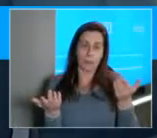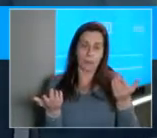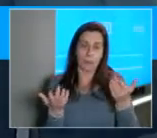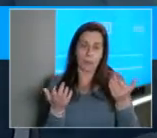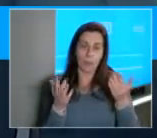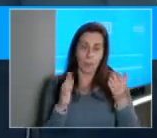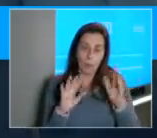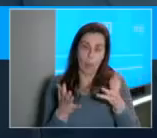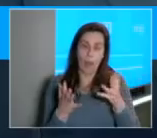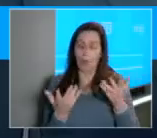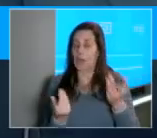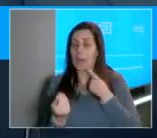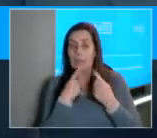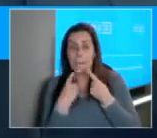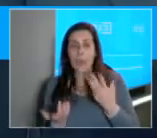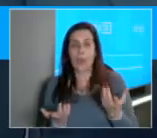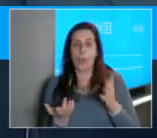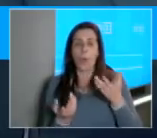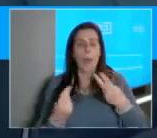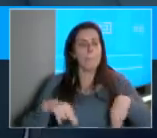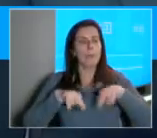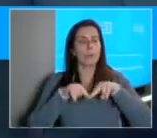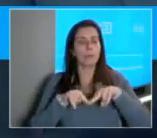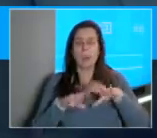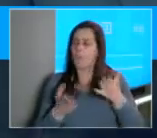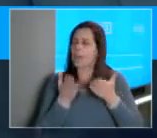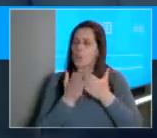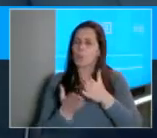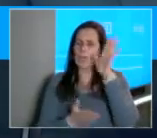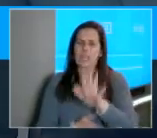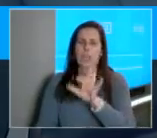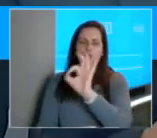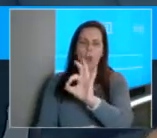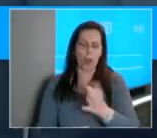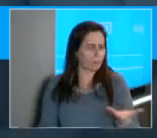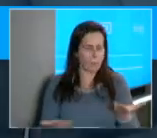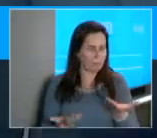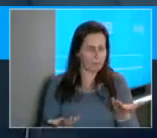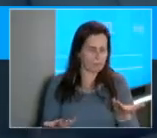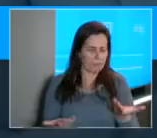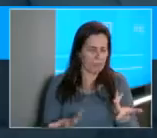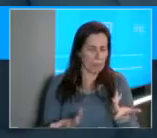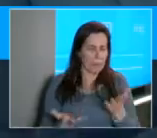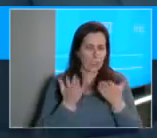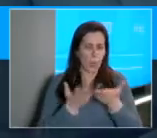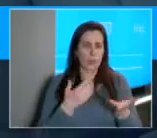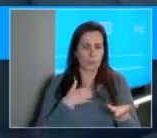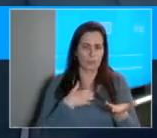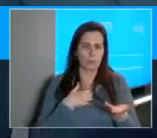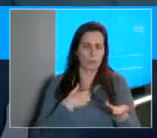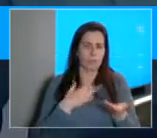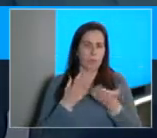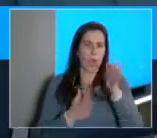של הידברות ואיזה פיוס. מה זה משרת ההאחזות הזאת באיזה נרטיב